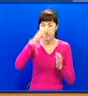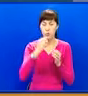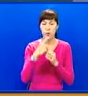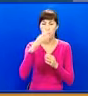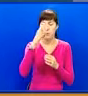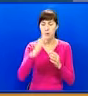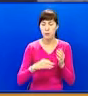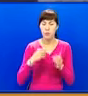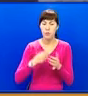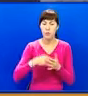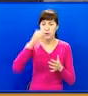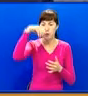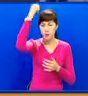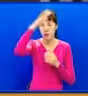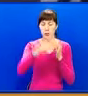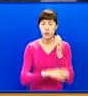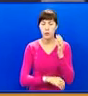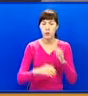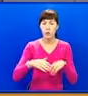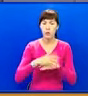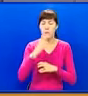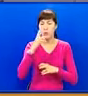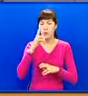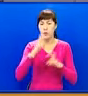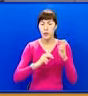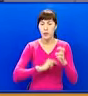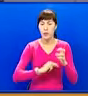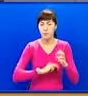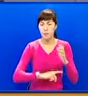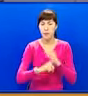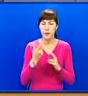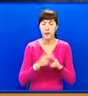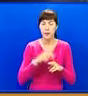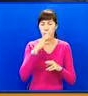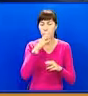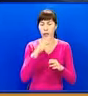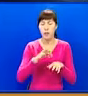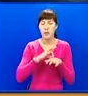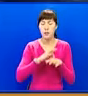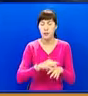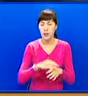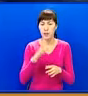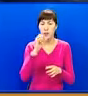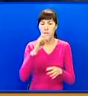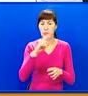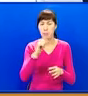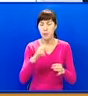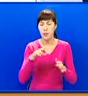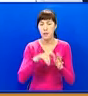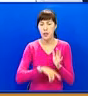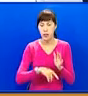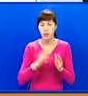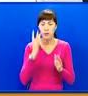11%-ға өскен. Жыл соңына дейін 3 зауыт жаңғырту жұмыстарынан кейін толық іске қосылады. Сол кезде сырттан тасымалданатын бензин көлемі азаят,